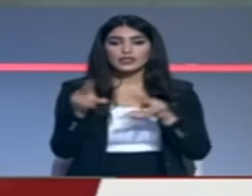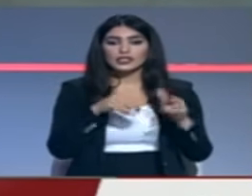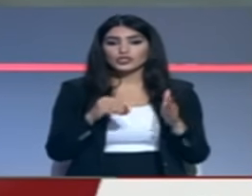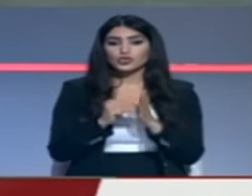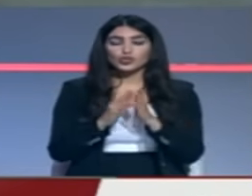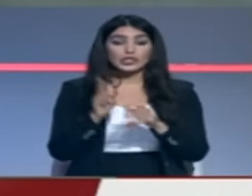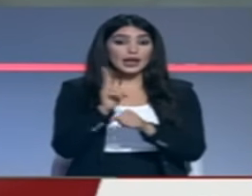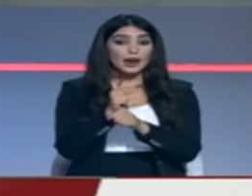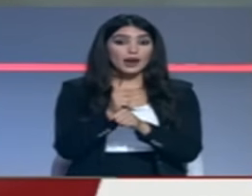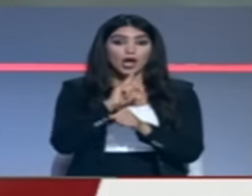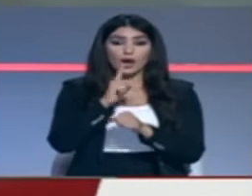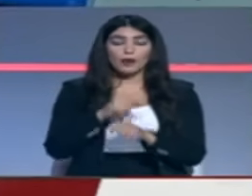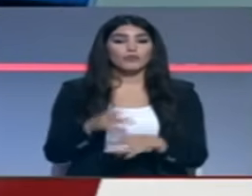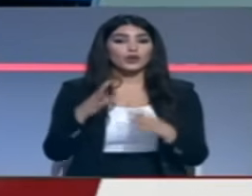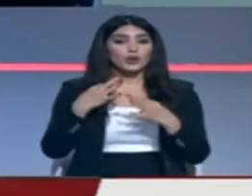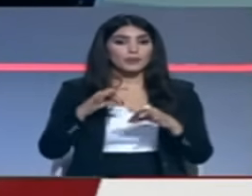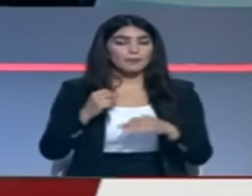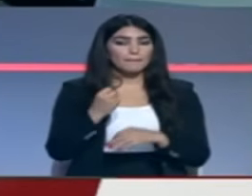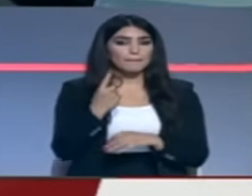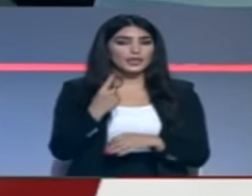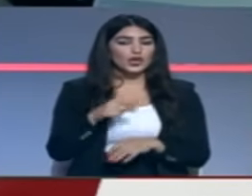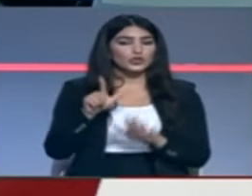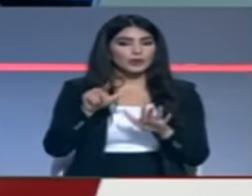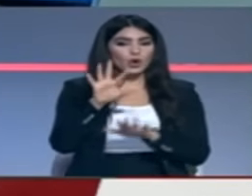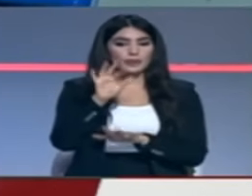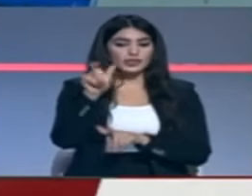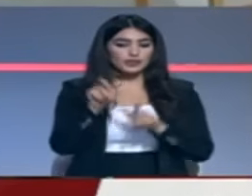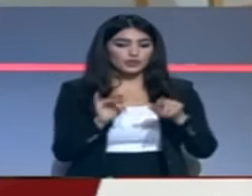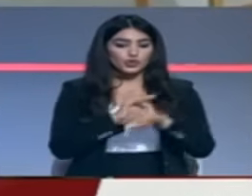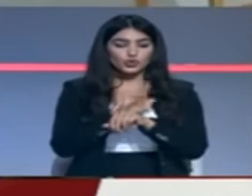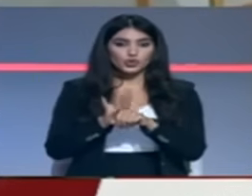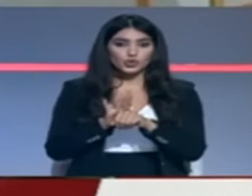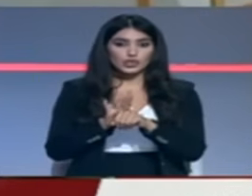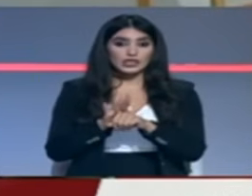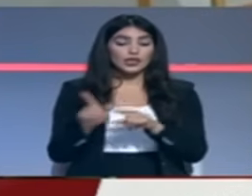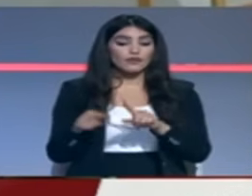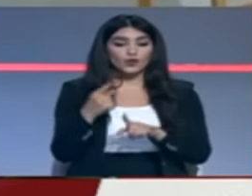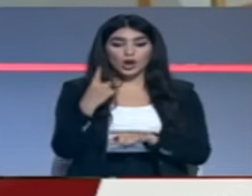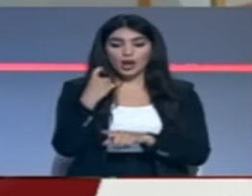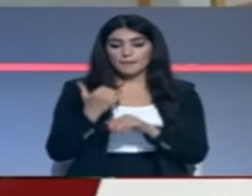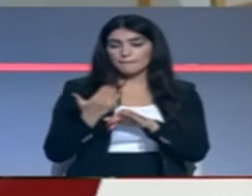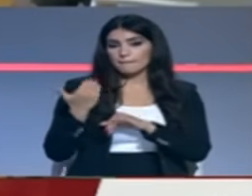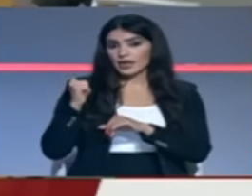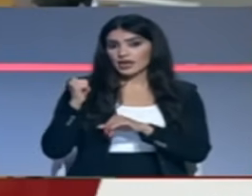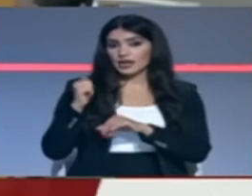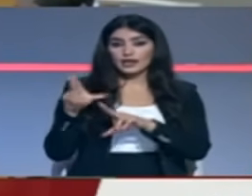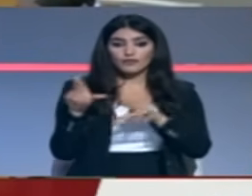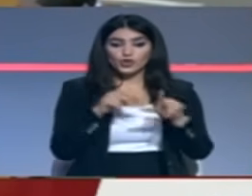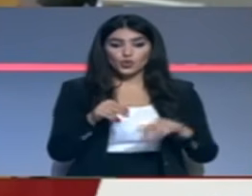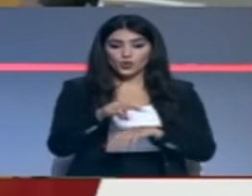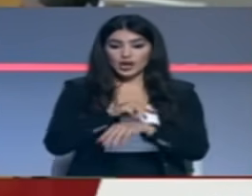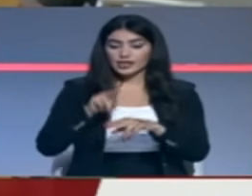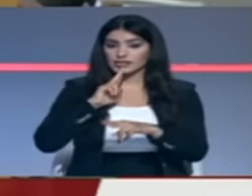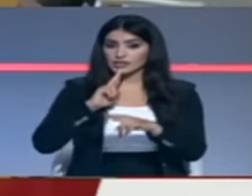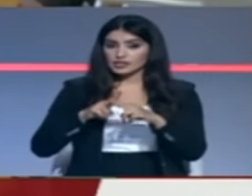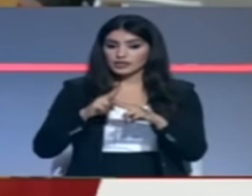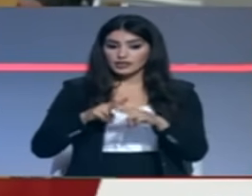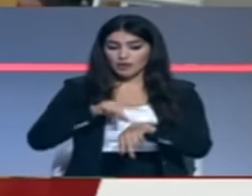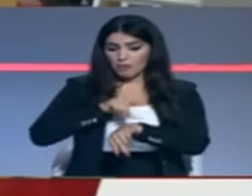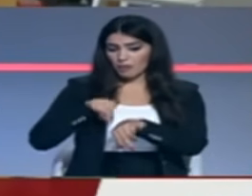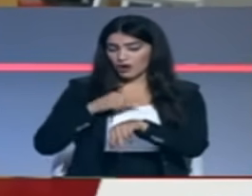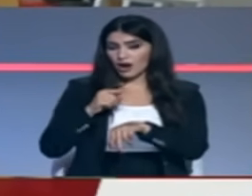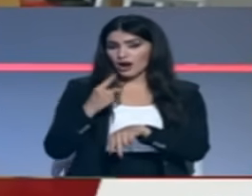المهدية 10 وفيات و157 إصابة جديدة بفيروس كورونا المستجد خلال اليوم الماضي، فيما أحصت ولاية صفاقس خلال